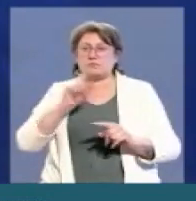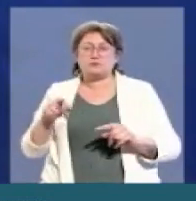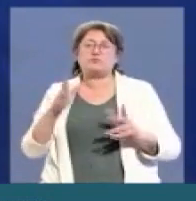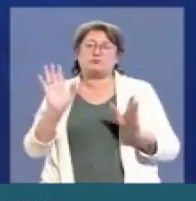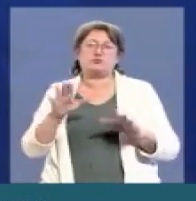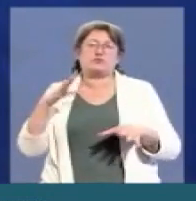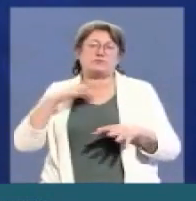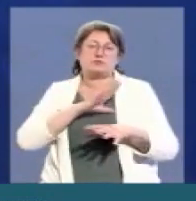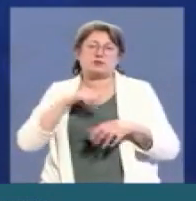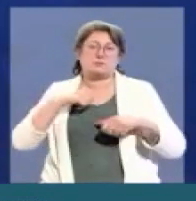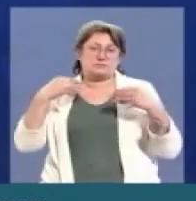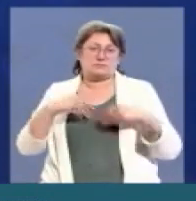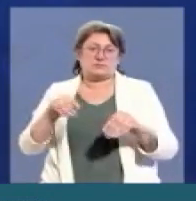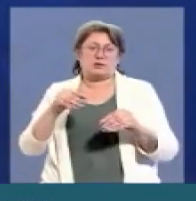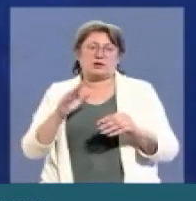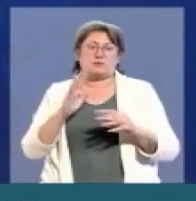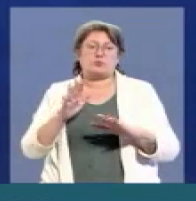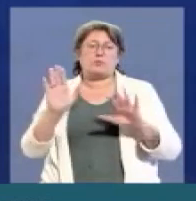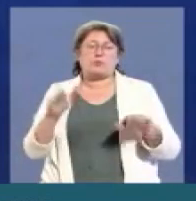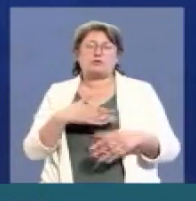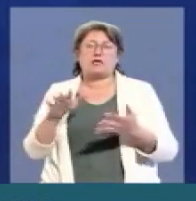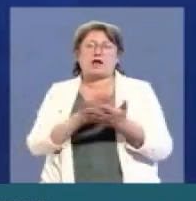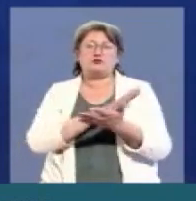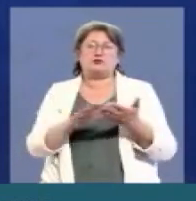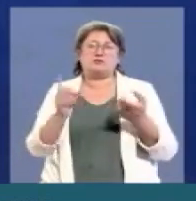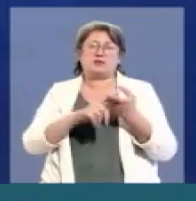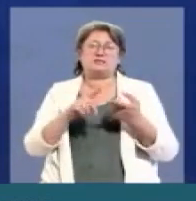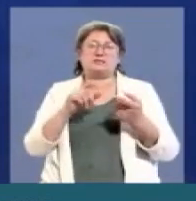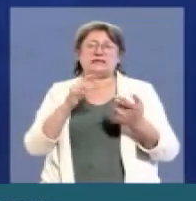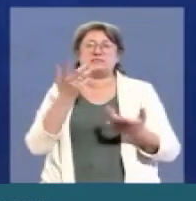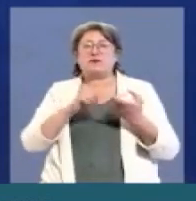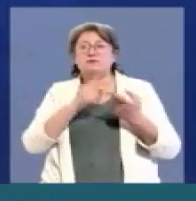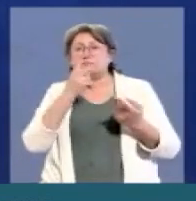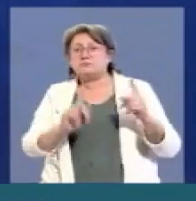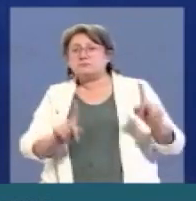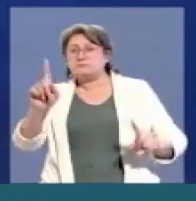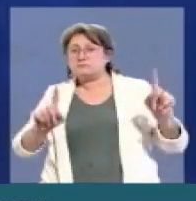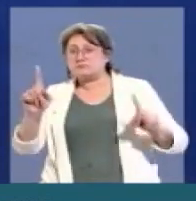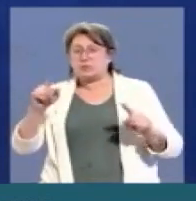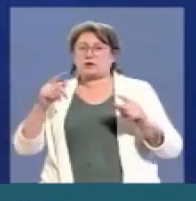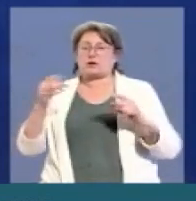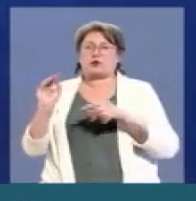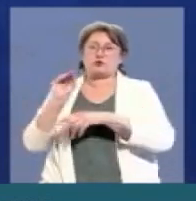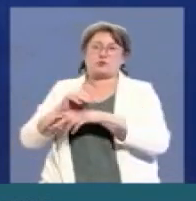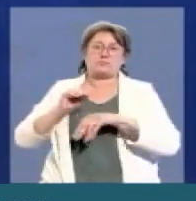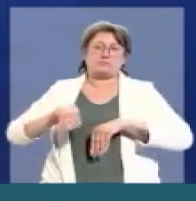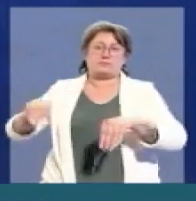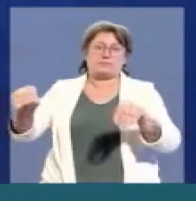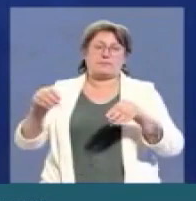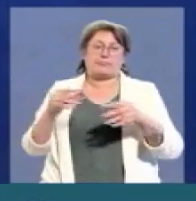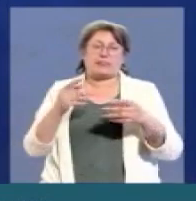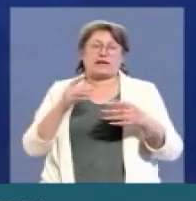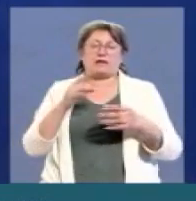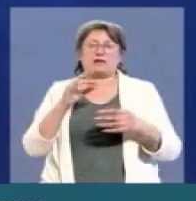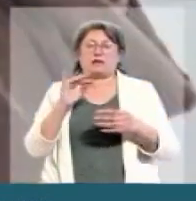к посадке. Поэтому на площади Агари посадка будет после расчистки с учетом естественного возобновления, что позволит снизить как трудовые